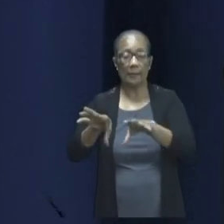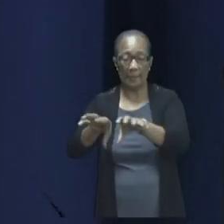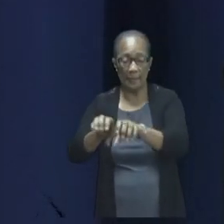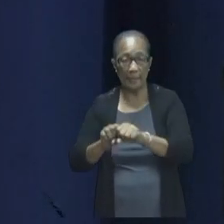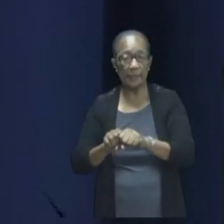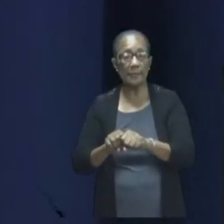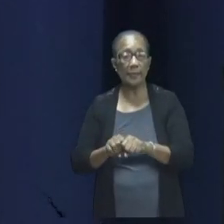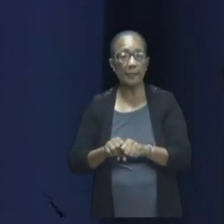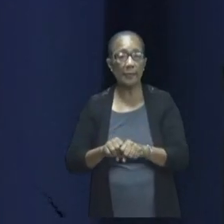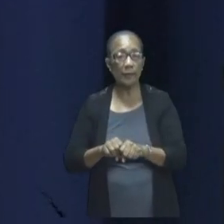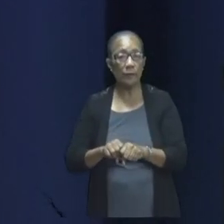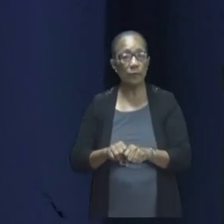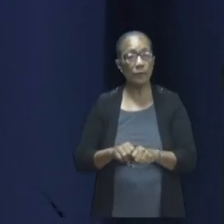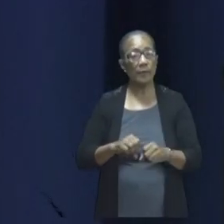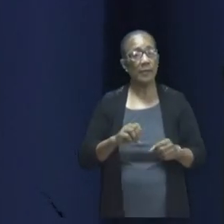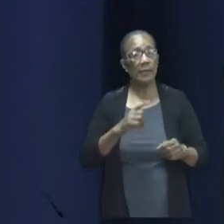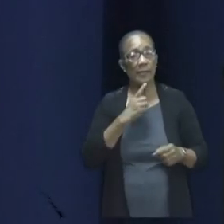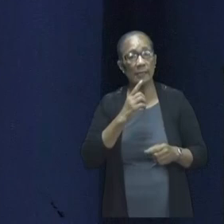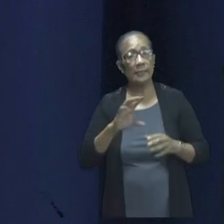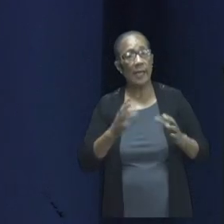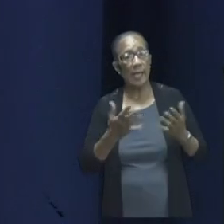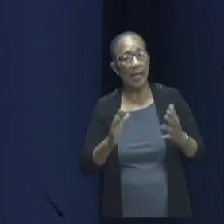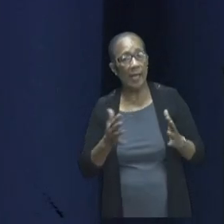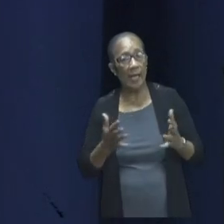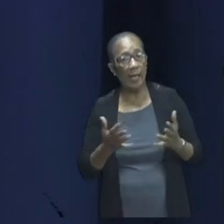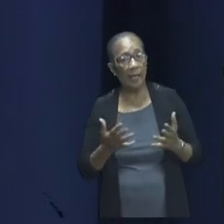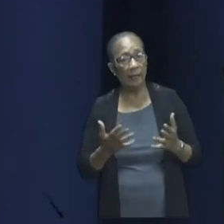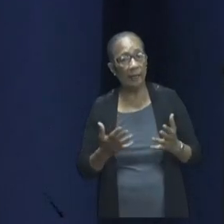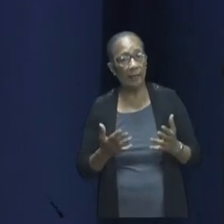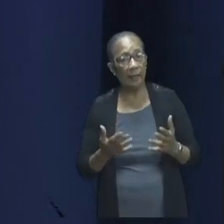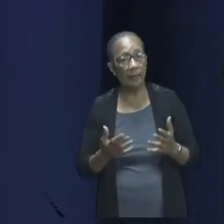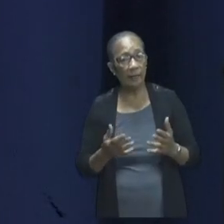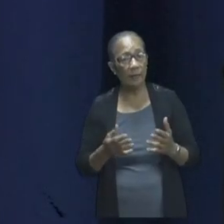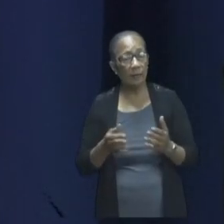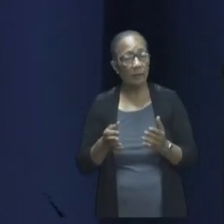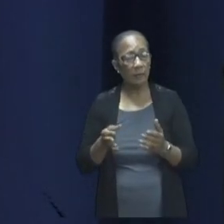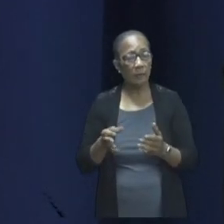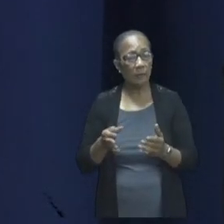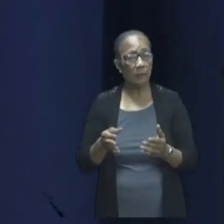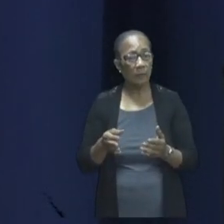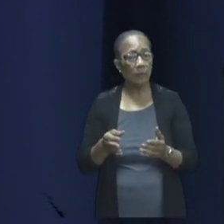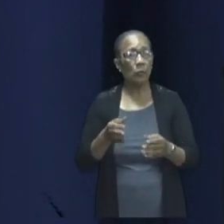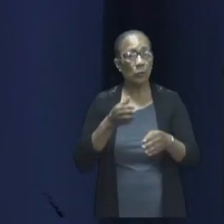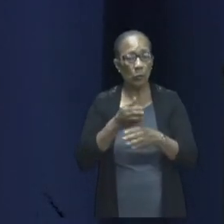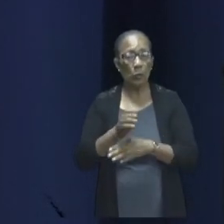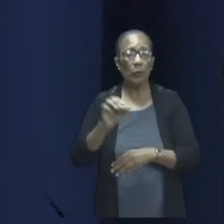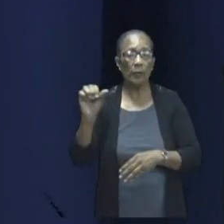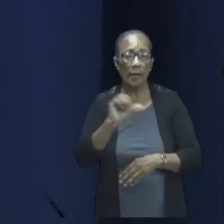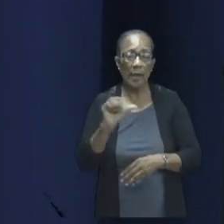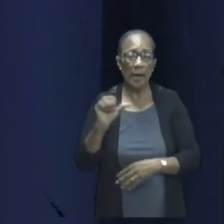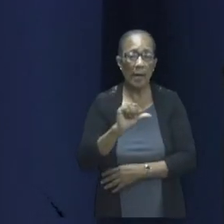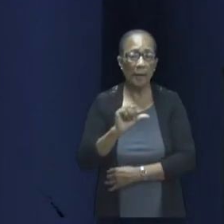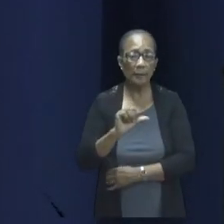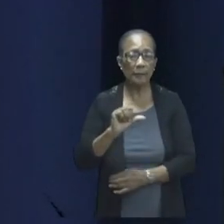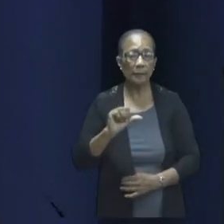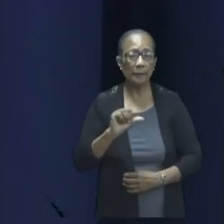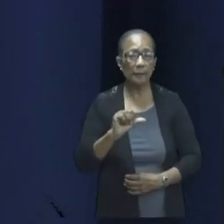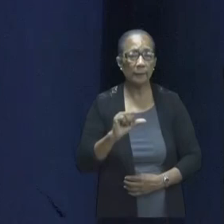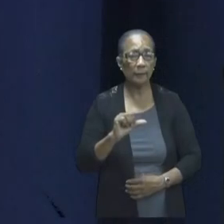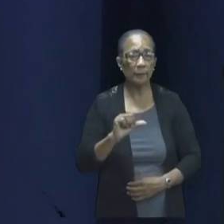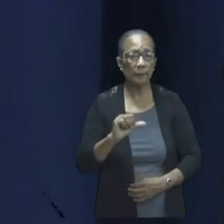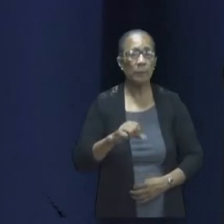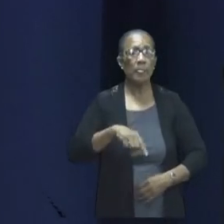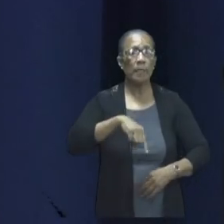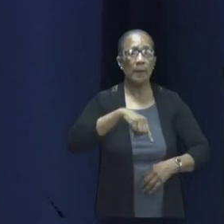geluk de winter de vele gehaald om het maar zo te zeggen door andere zeg maar meer